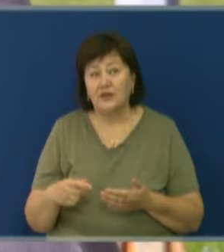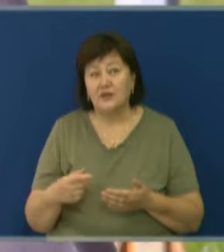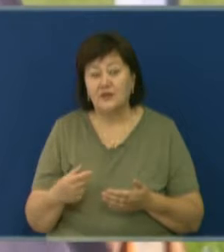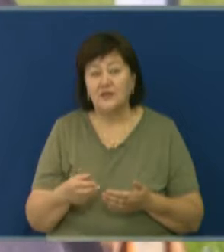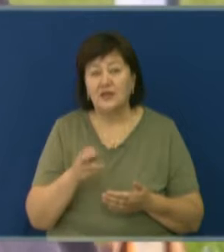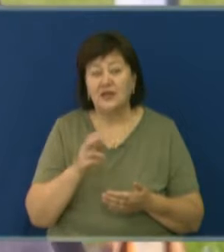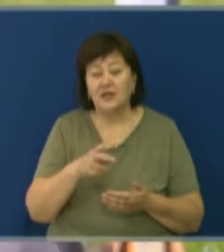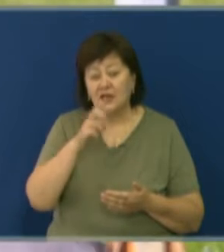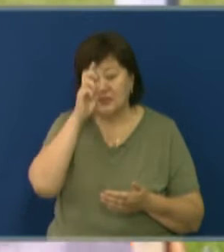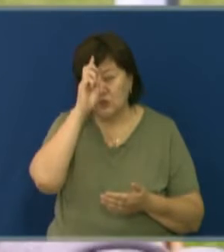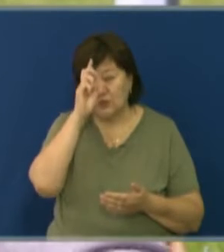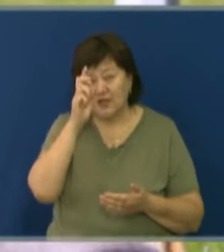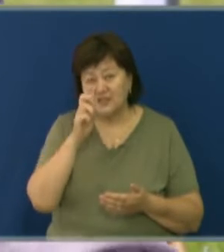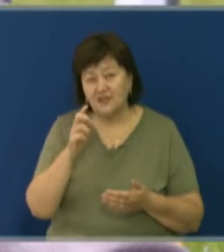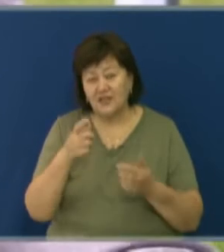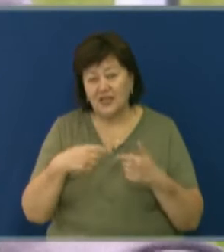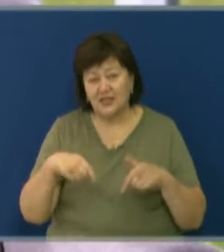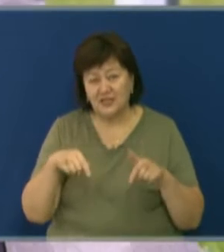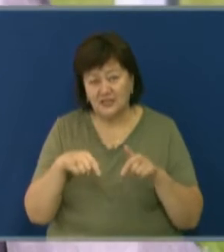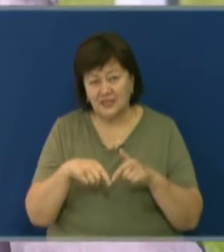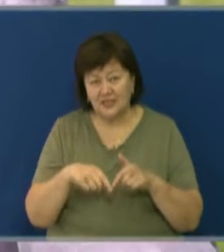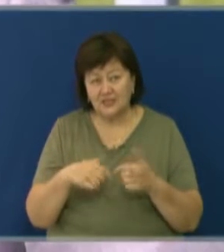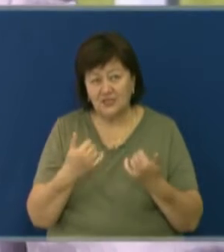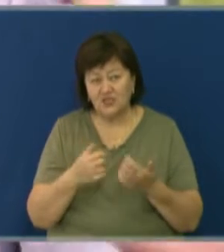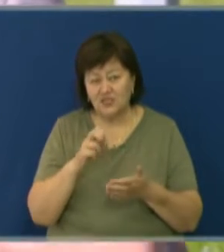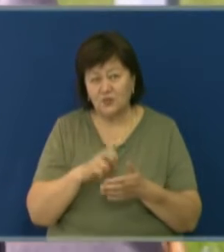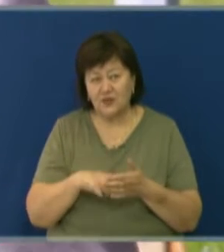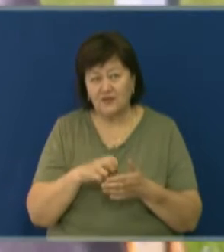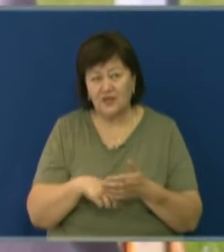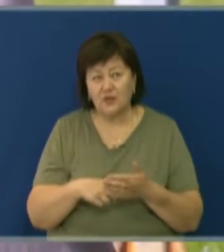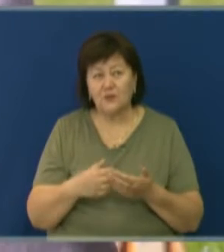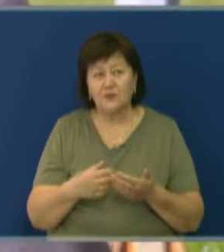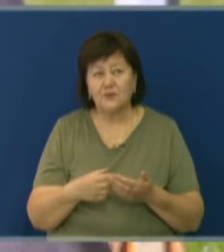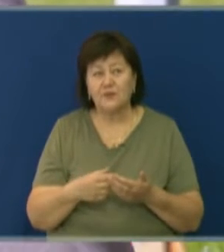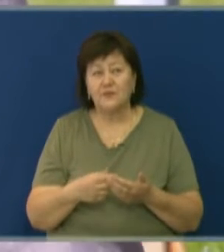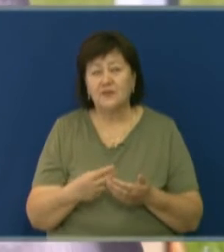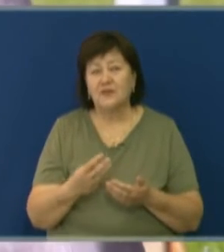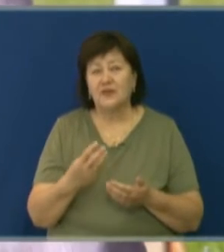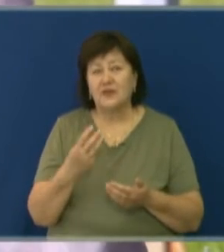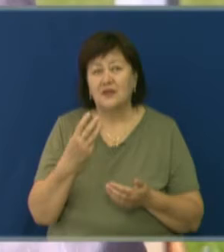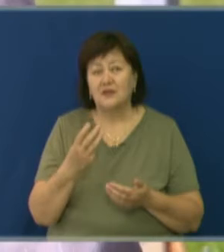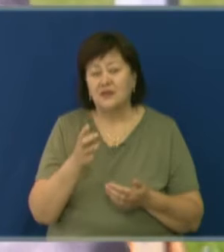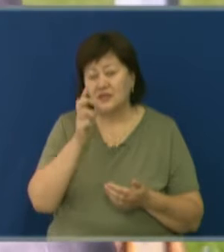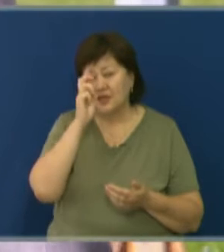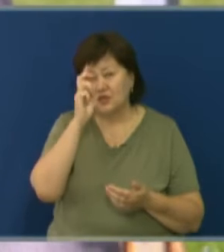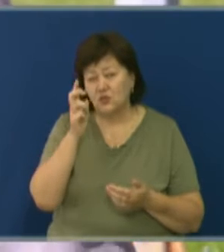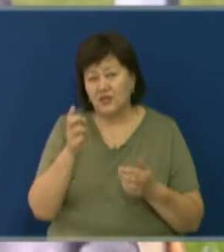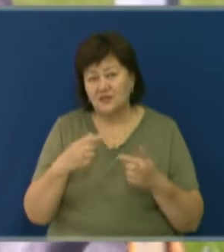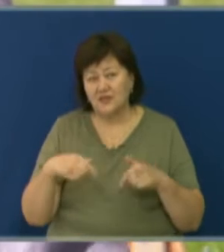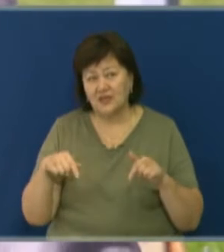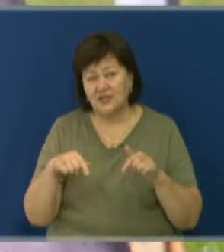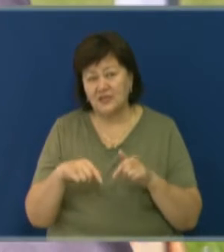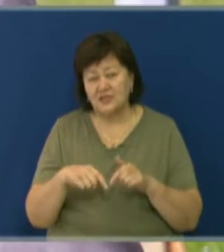жасайды. Негізінде жалпы сайлауда депутаттар сайлағанда 3 қана мемлекеттік мекеме қатысатын болатын болса,